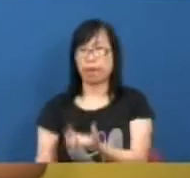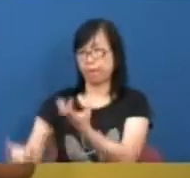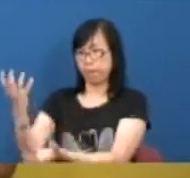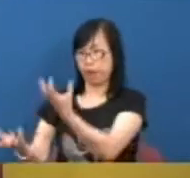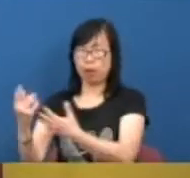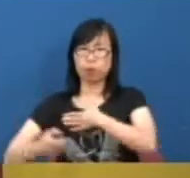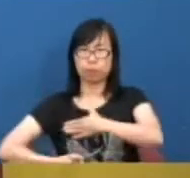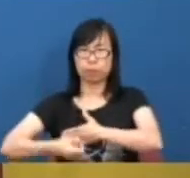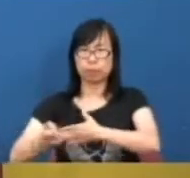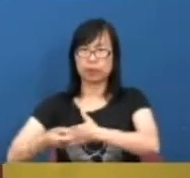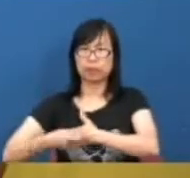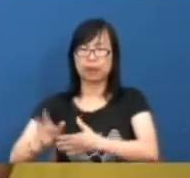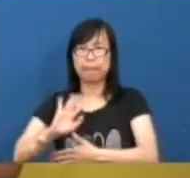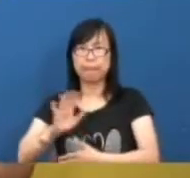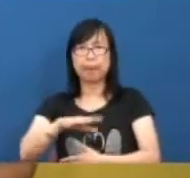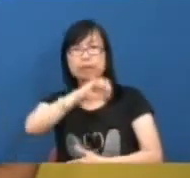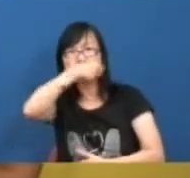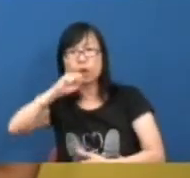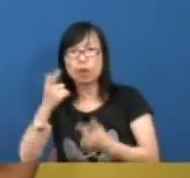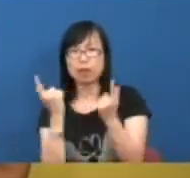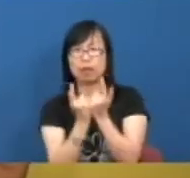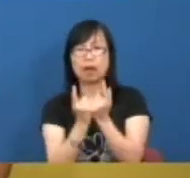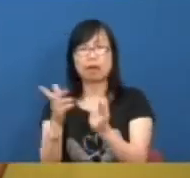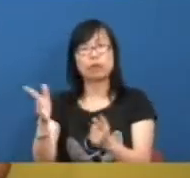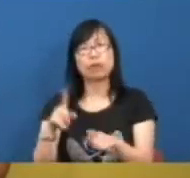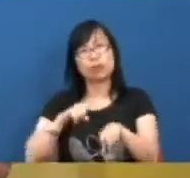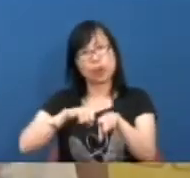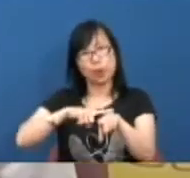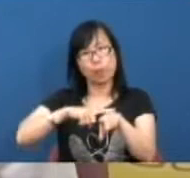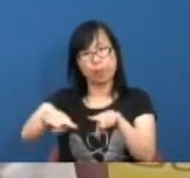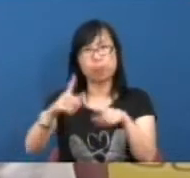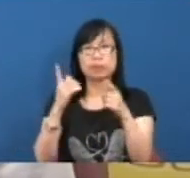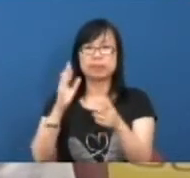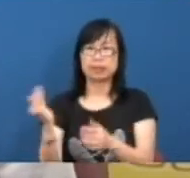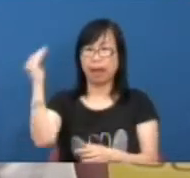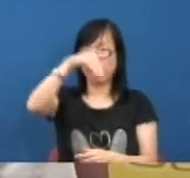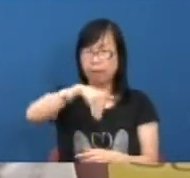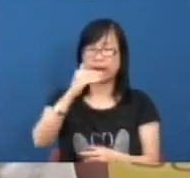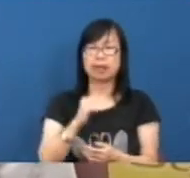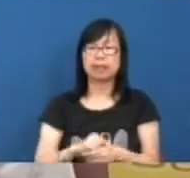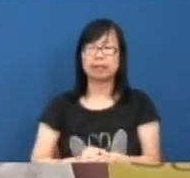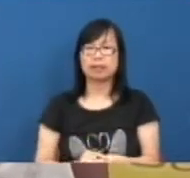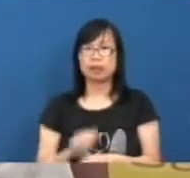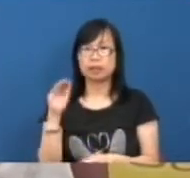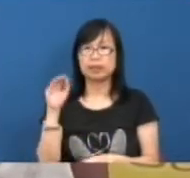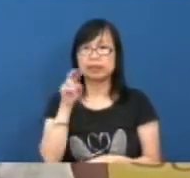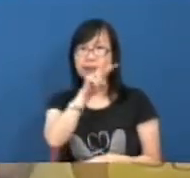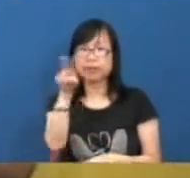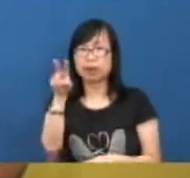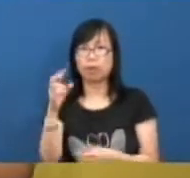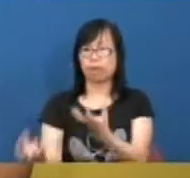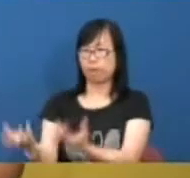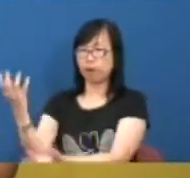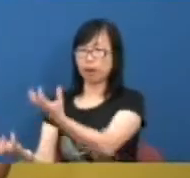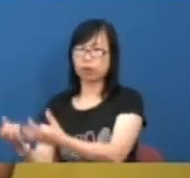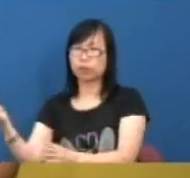咧，唔係喺北頭啦。上次我哋喺木山啊，木山嗰邊咧，我哋睇到咧另一邊咧，佢係焚化爐側邊